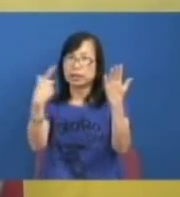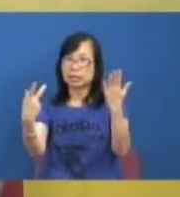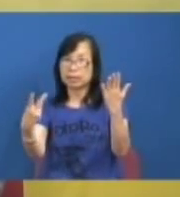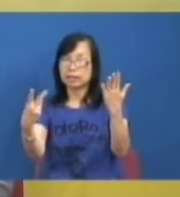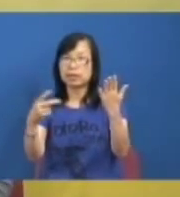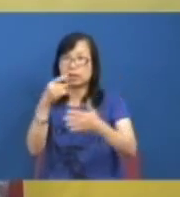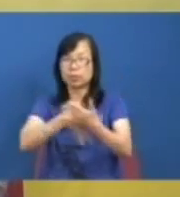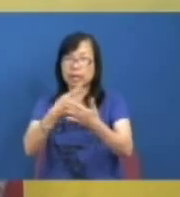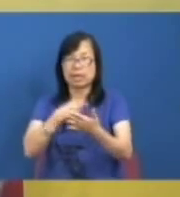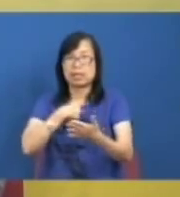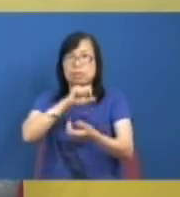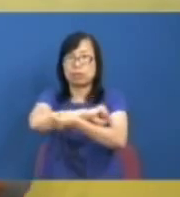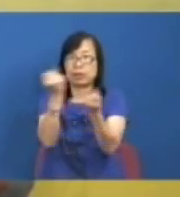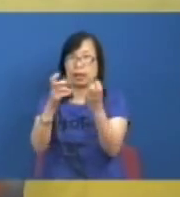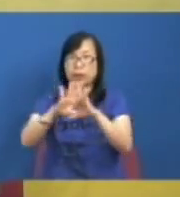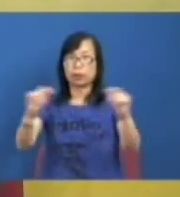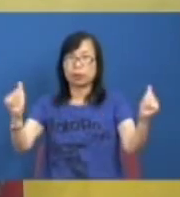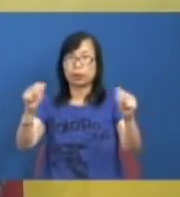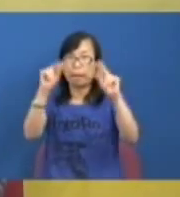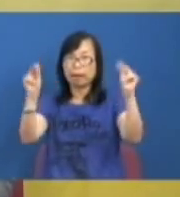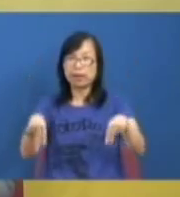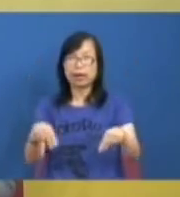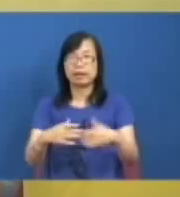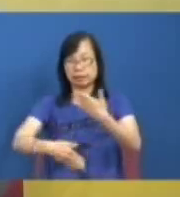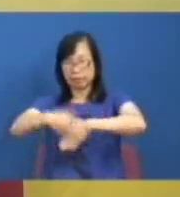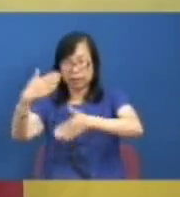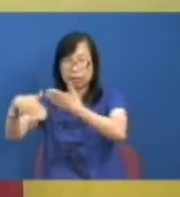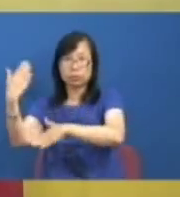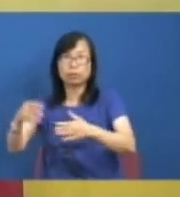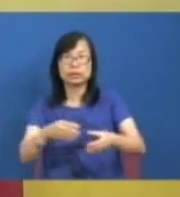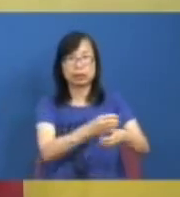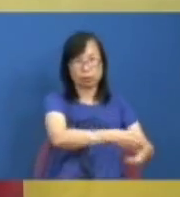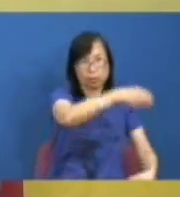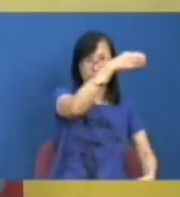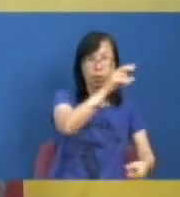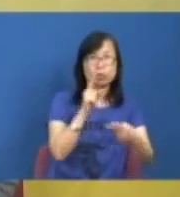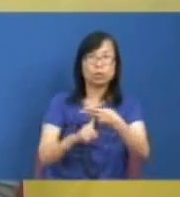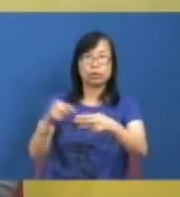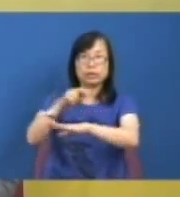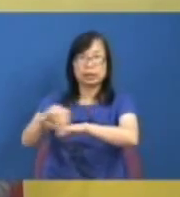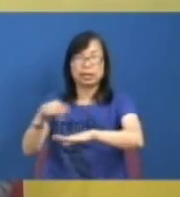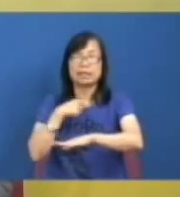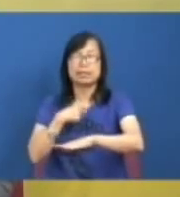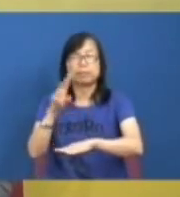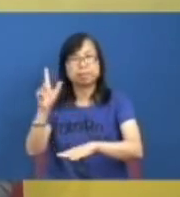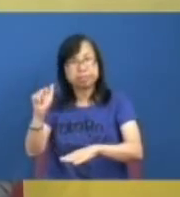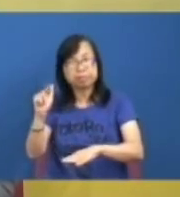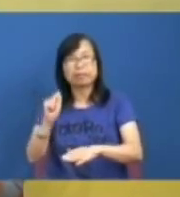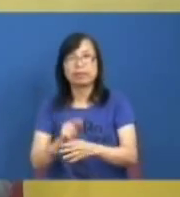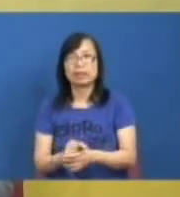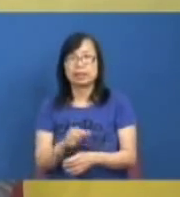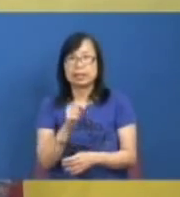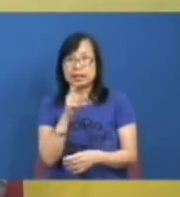係、是、要希望解決個問題，因為啲樓咧就同渠務工程一樣嘅， 又是舊的，又涉及四五